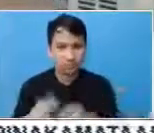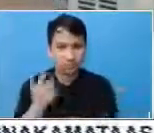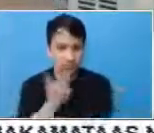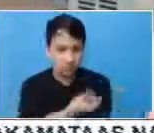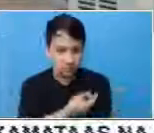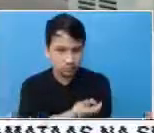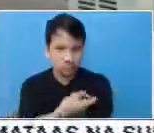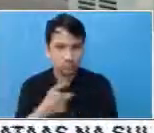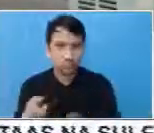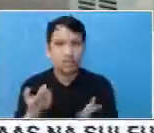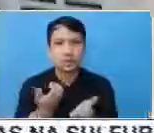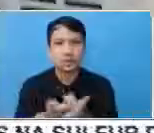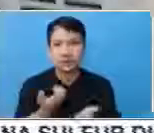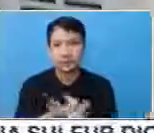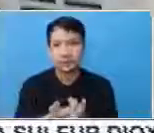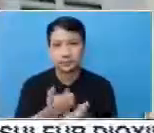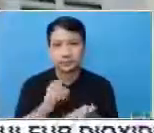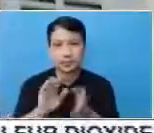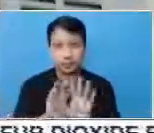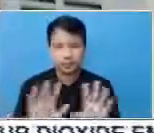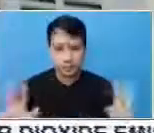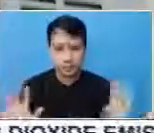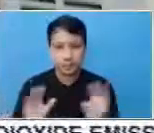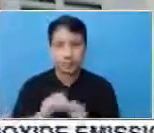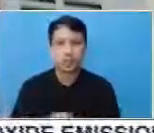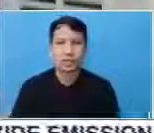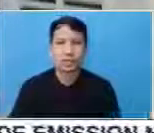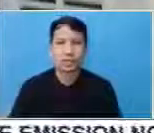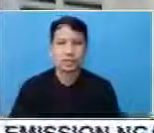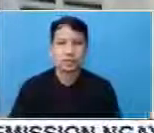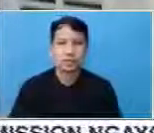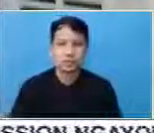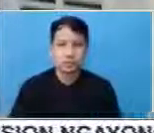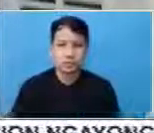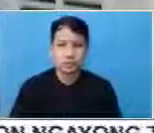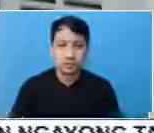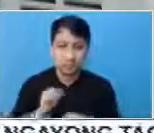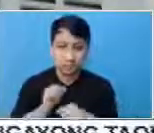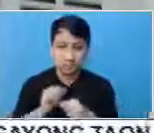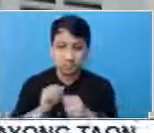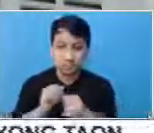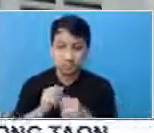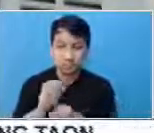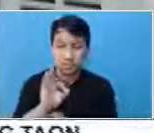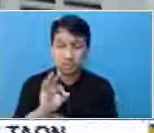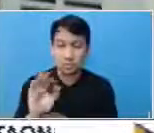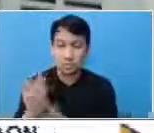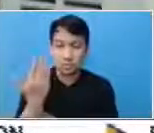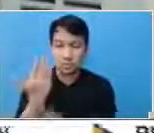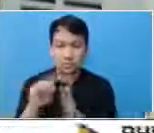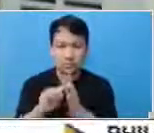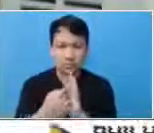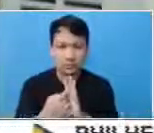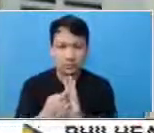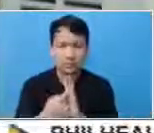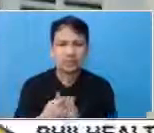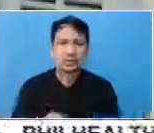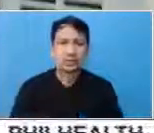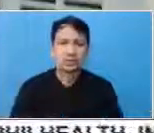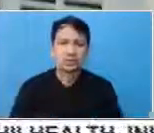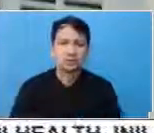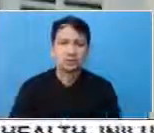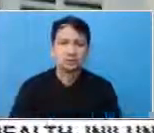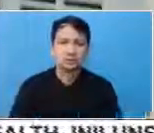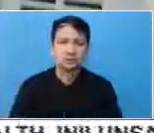Gani, nung mga nagdaang araw nga ay nakausap din natin yung ilang mga pribadong sektor, particular na mula dito sa Region 4A.